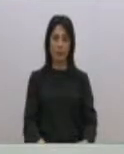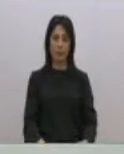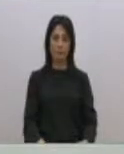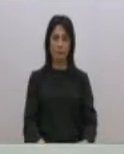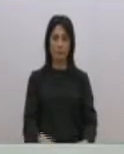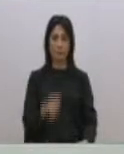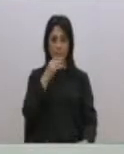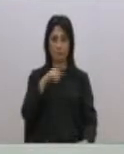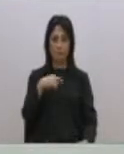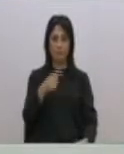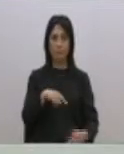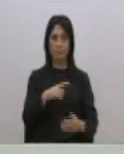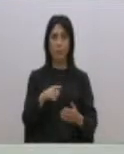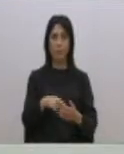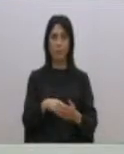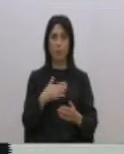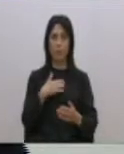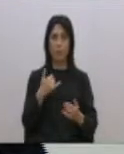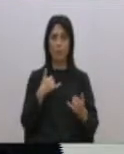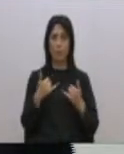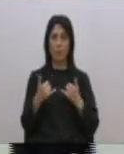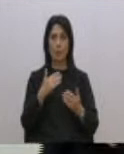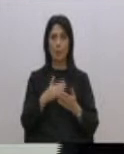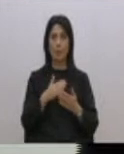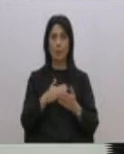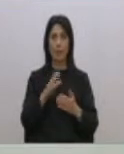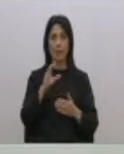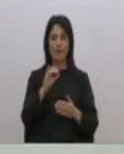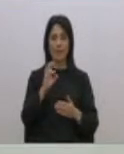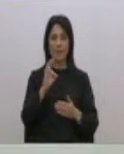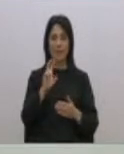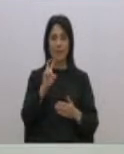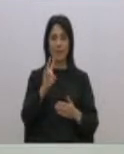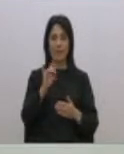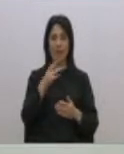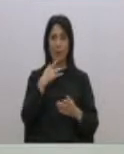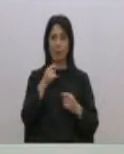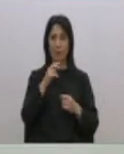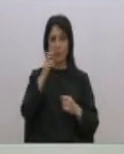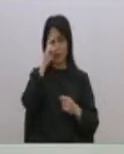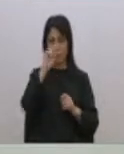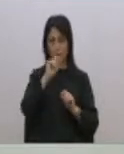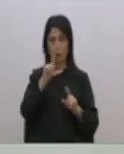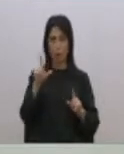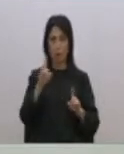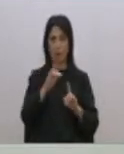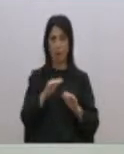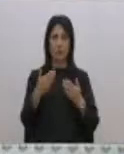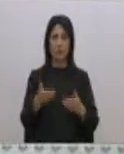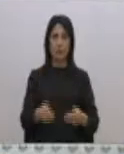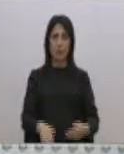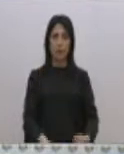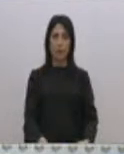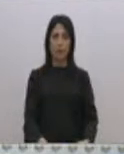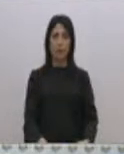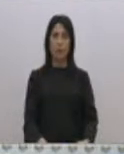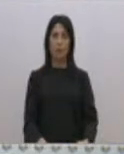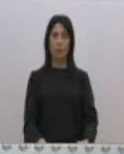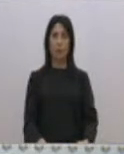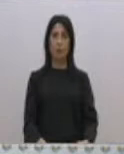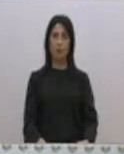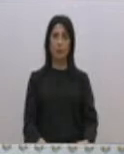Sadam, შემდეგ საკითხზე გადავალთ, ჩვენთან სტუმრად არიან სიღნაღის მუნიციპალიტეტის საჯარო სკოლების მოსწავლეები და პედაგოგი. Სამები